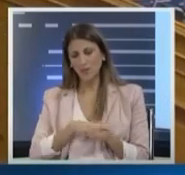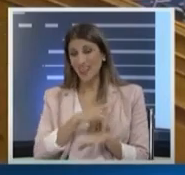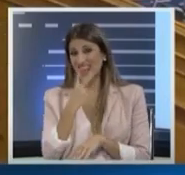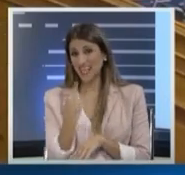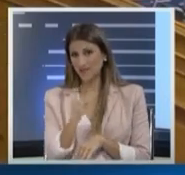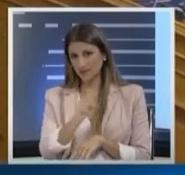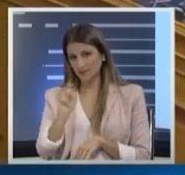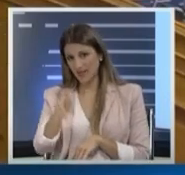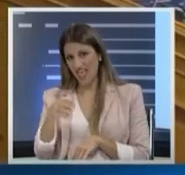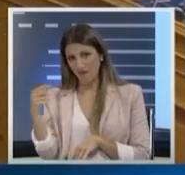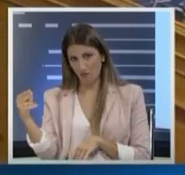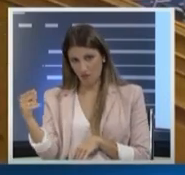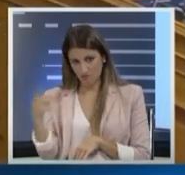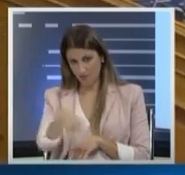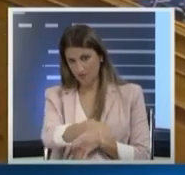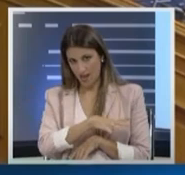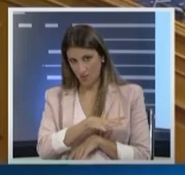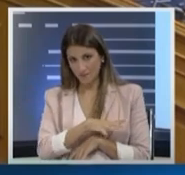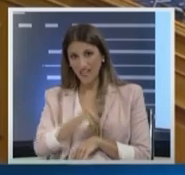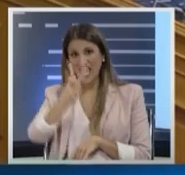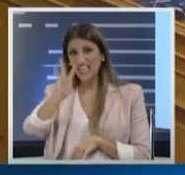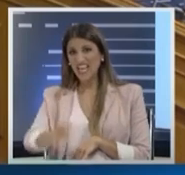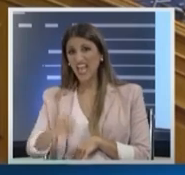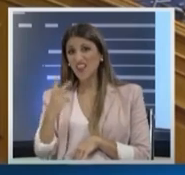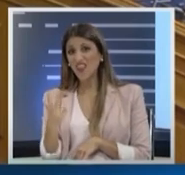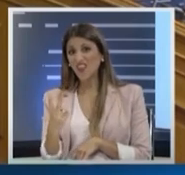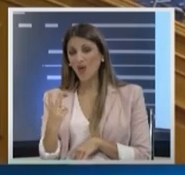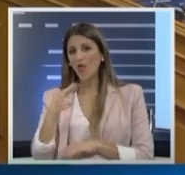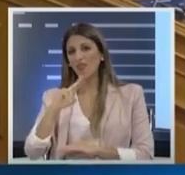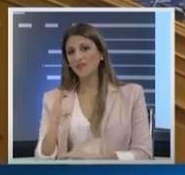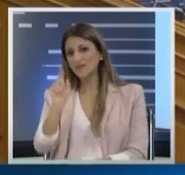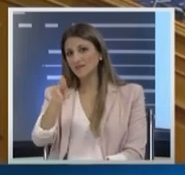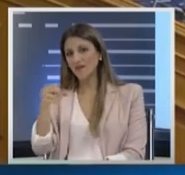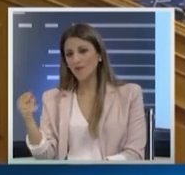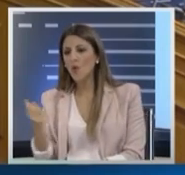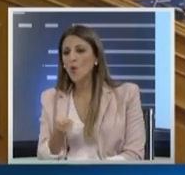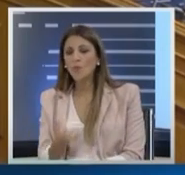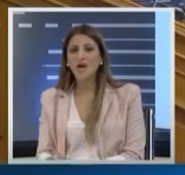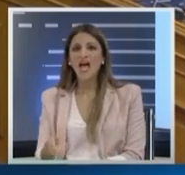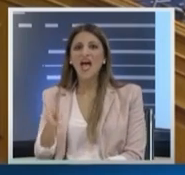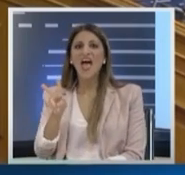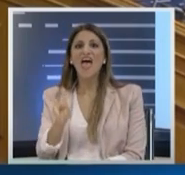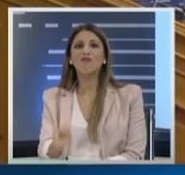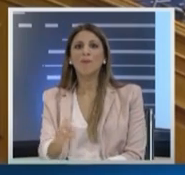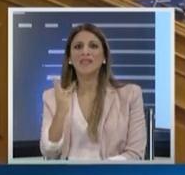δισεκατομμύρια ευρώ του ιδιωτικού χρέους, τα 32 δισεκατομμύρια αφορούν μόλις 73 αφημοί.